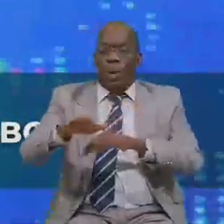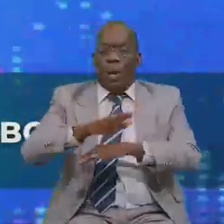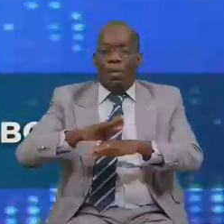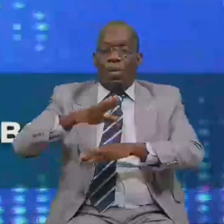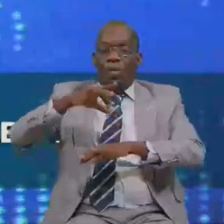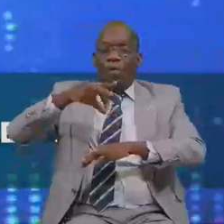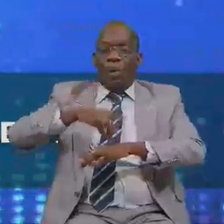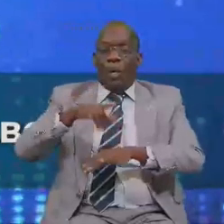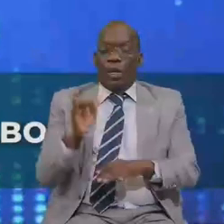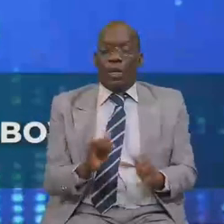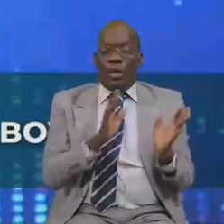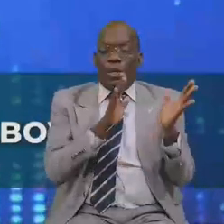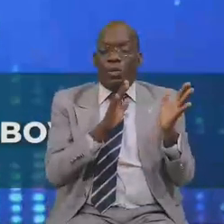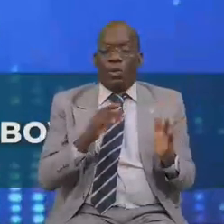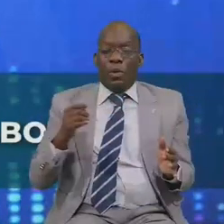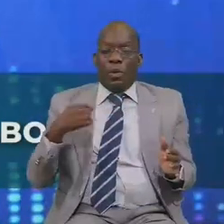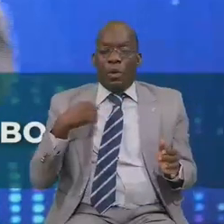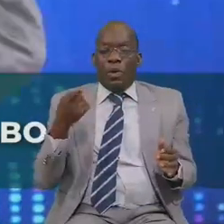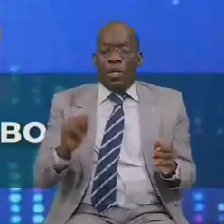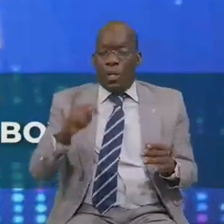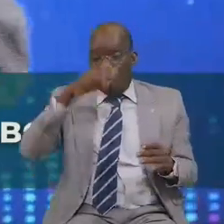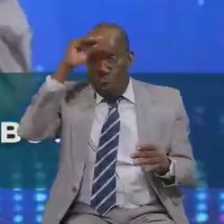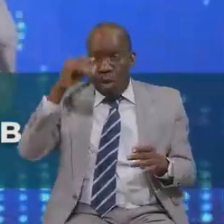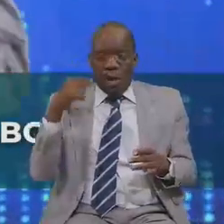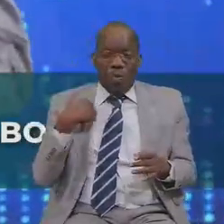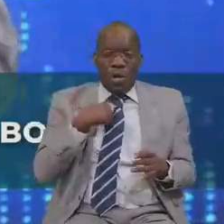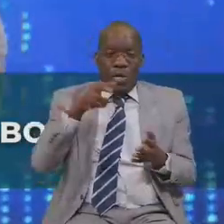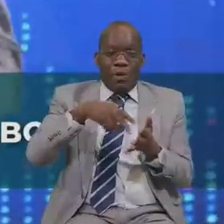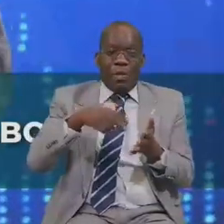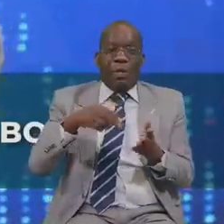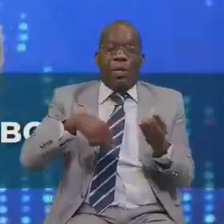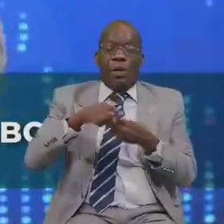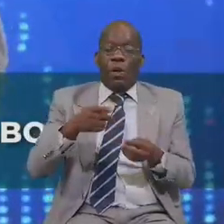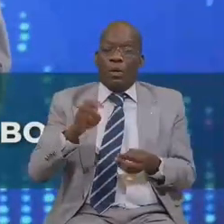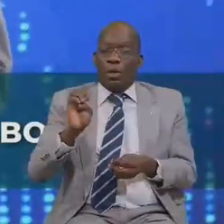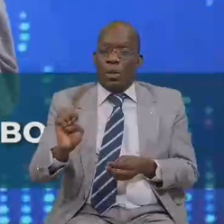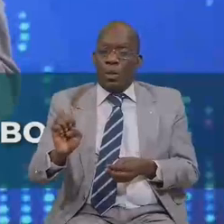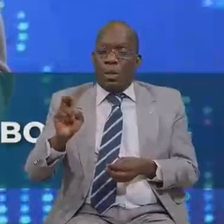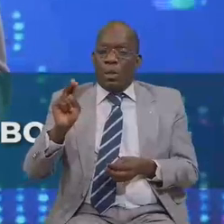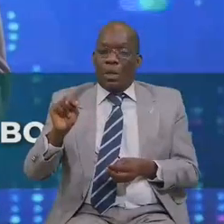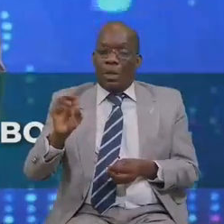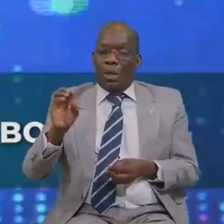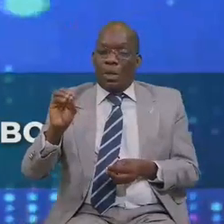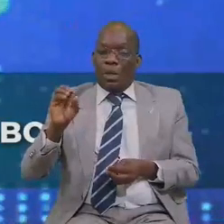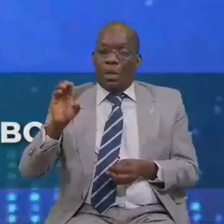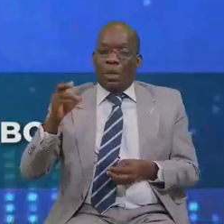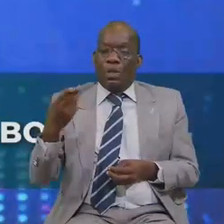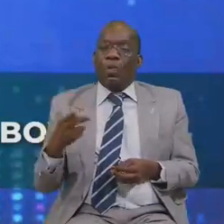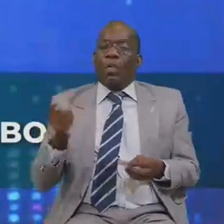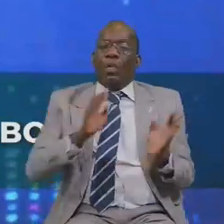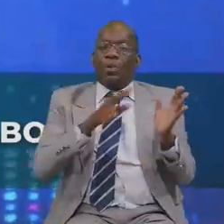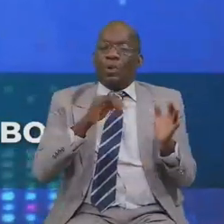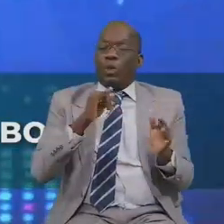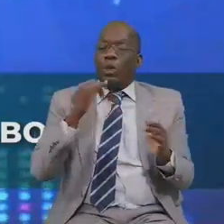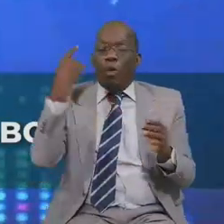Vous voyez, Enoch dont nous parlons, l'attente de tout le monde,